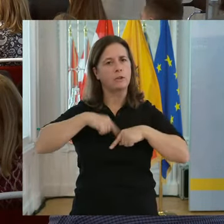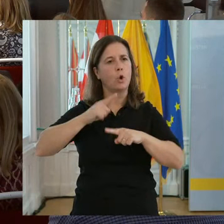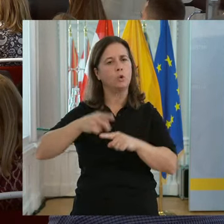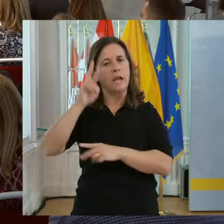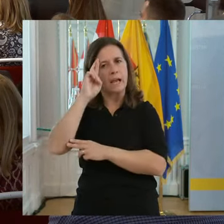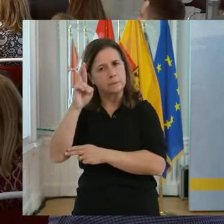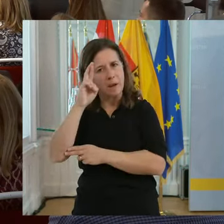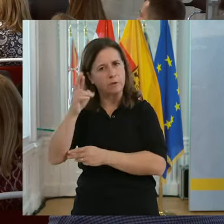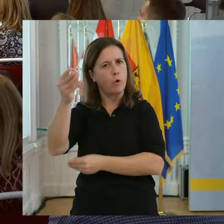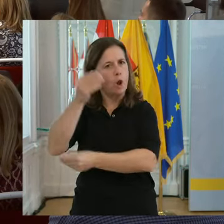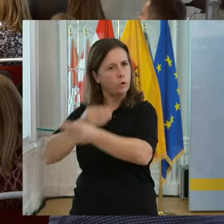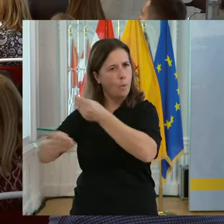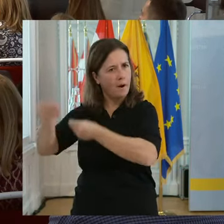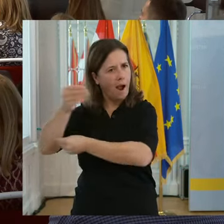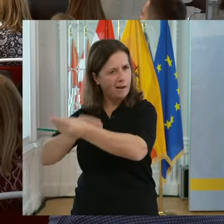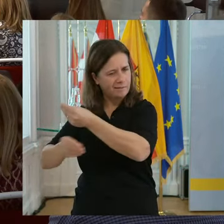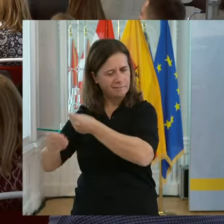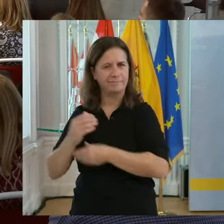Umgang miteinander.